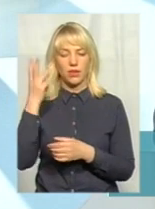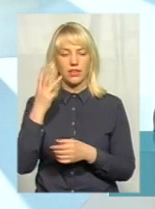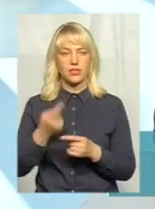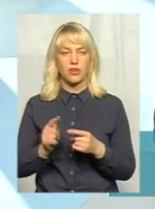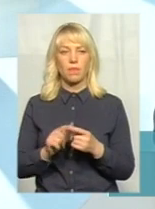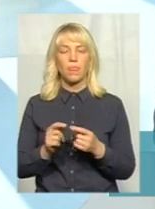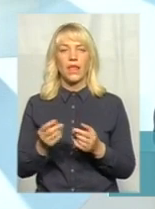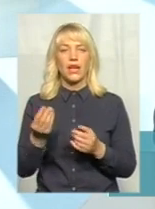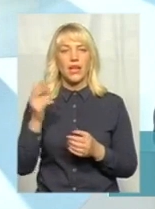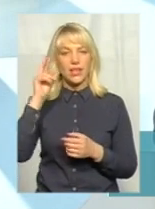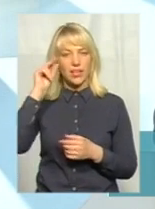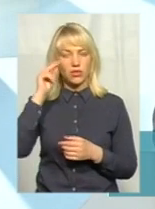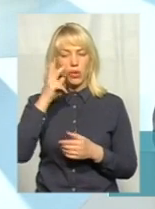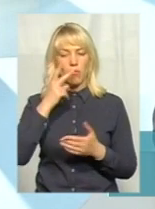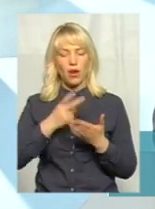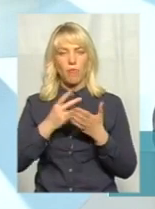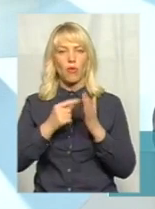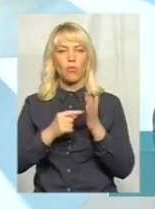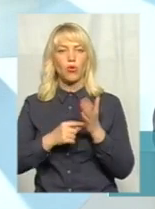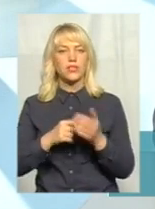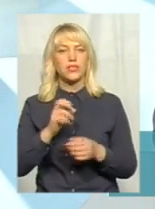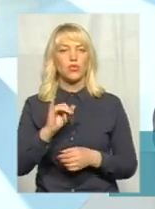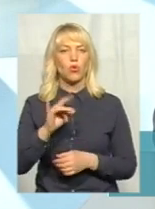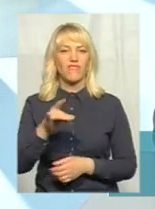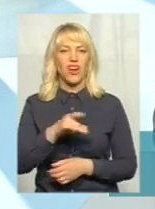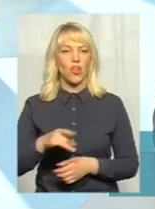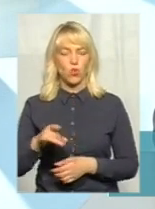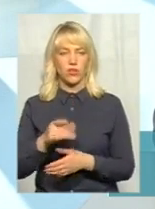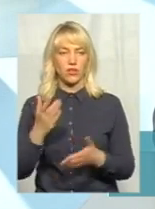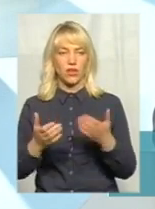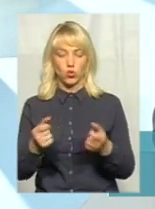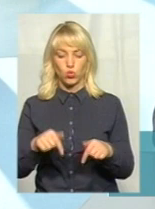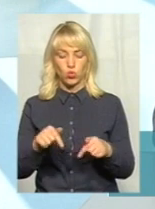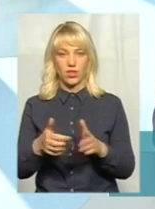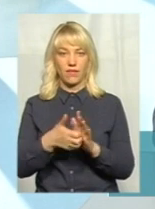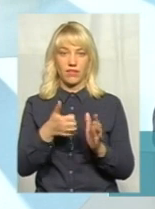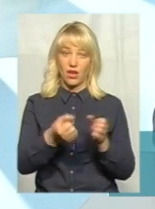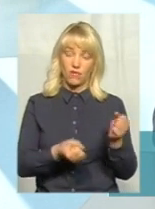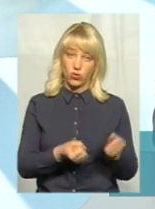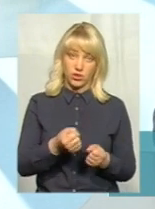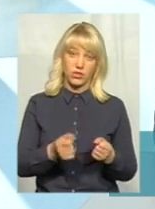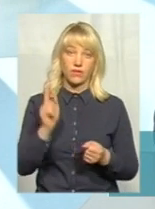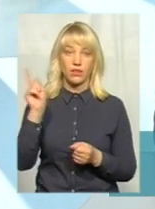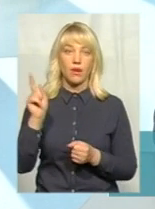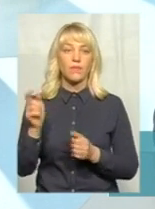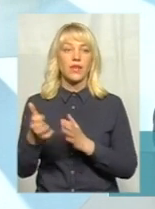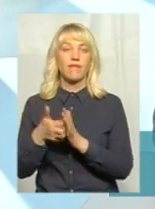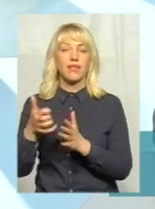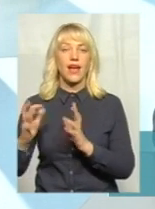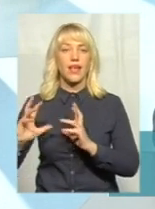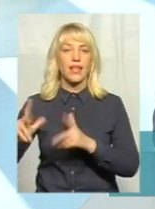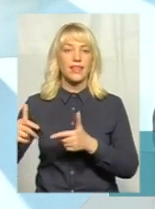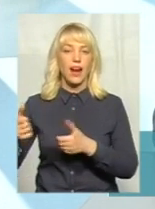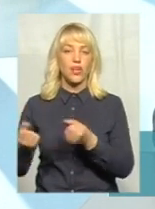відображена, пропорційно вона відображена так само і в районах. Якщо тут водіїв не вистачає, там не вистачає трактористів, ну, але